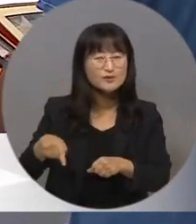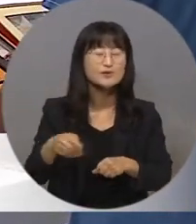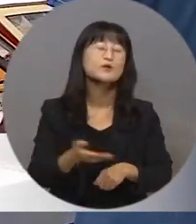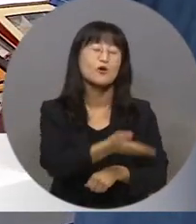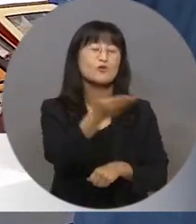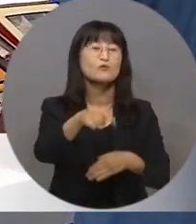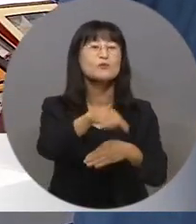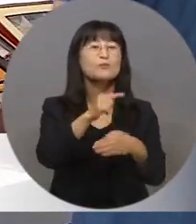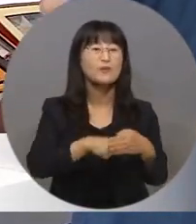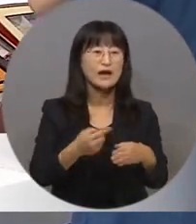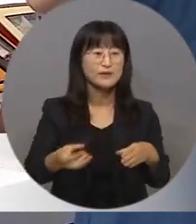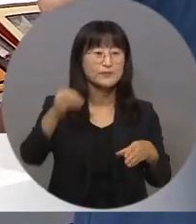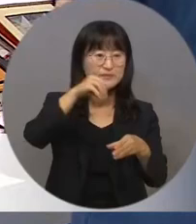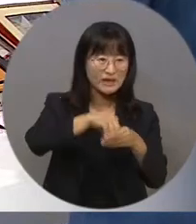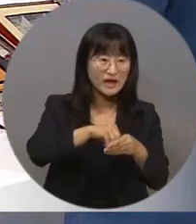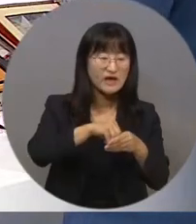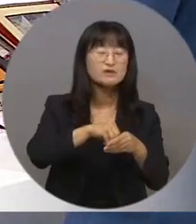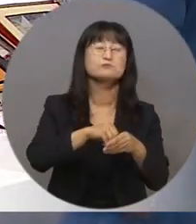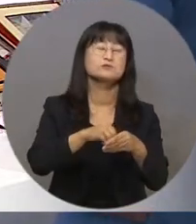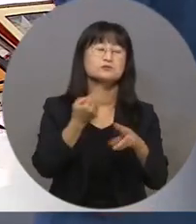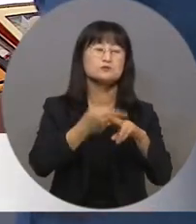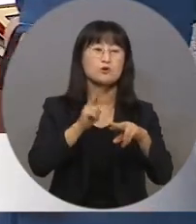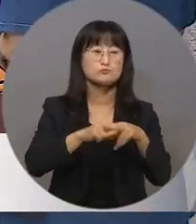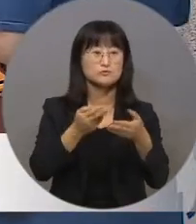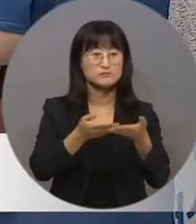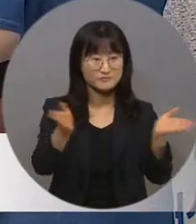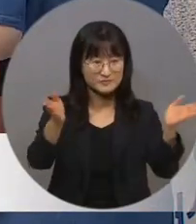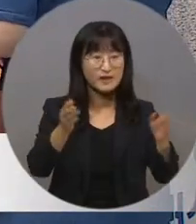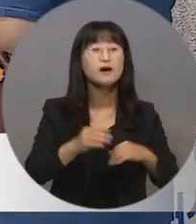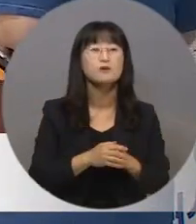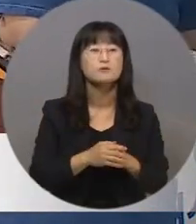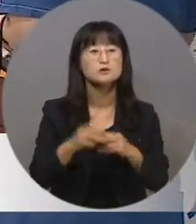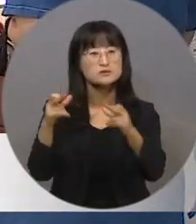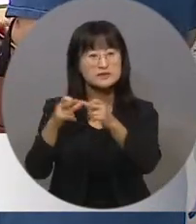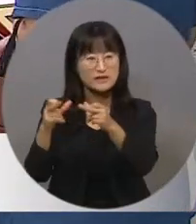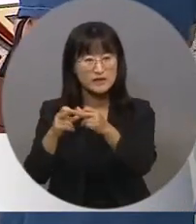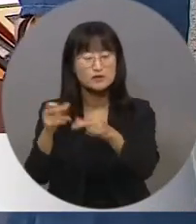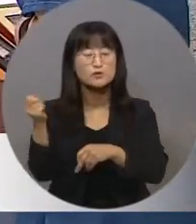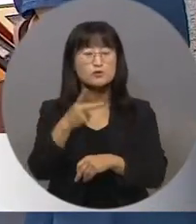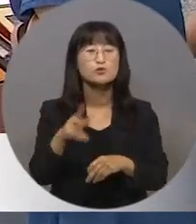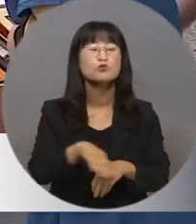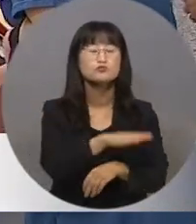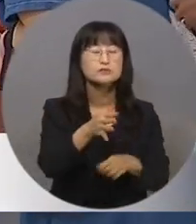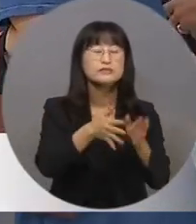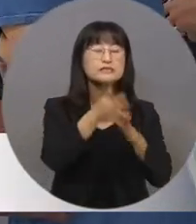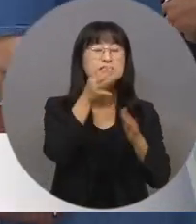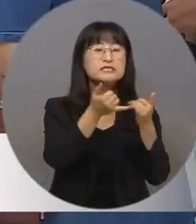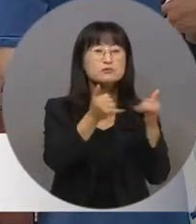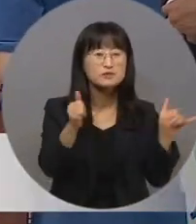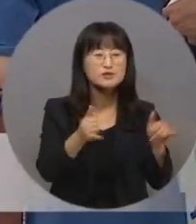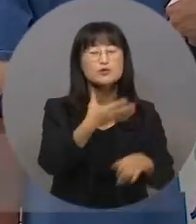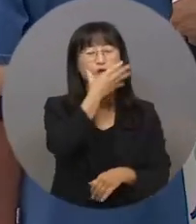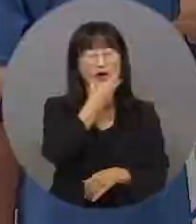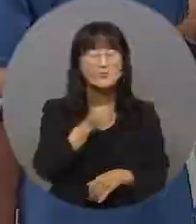여러분들 마음을 담은 선물을 하신다면 우리 장애인들도 그리고 우리 시민들도